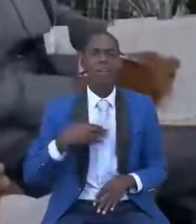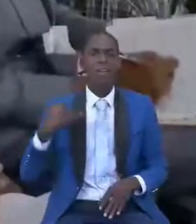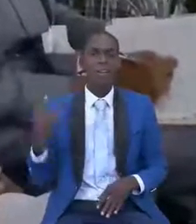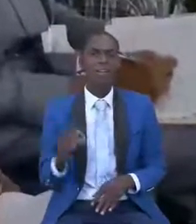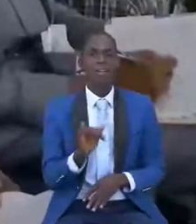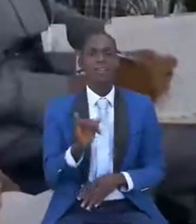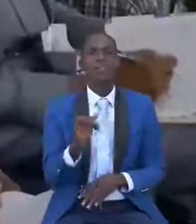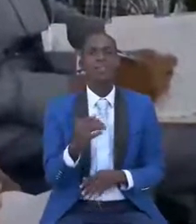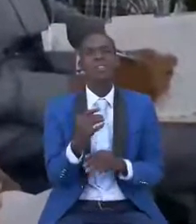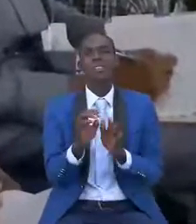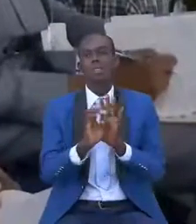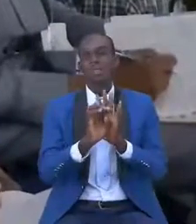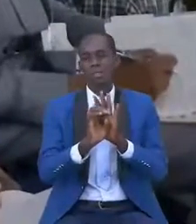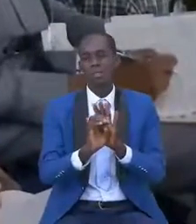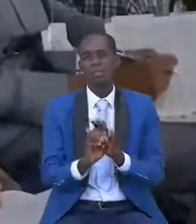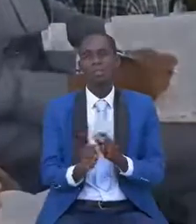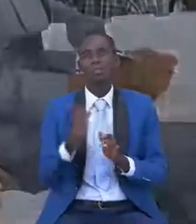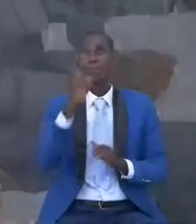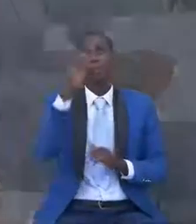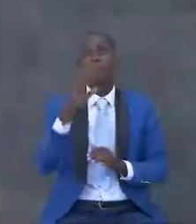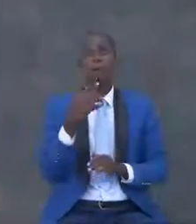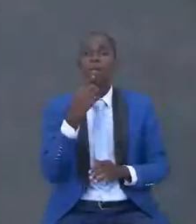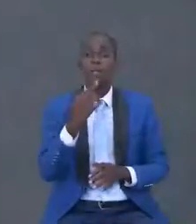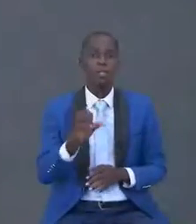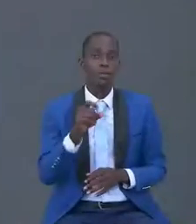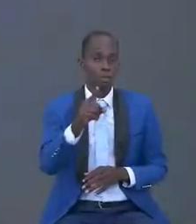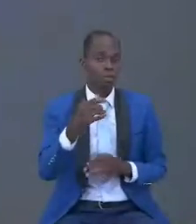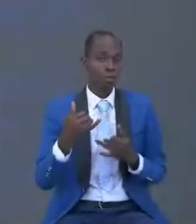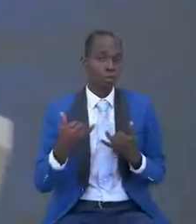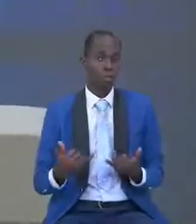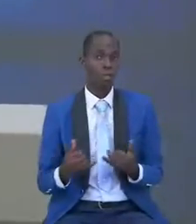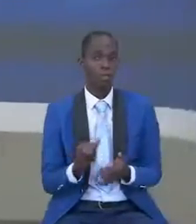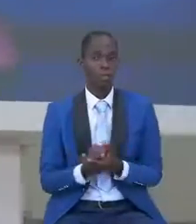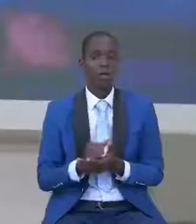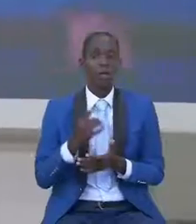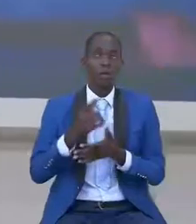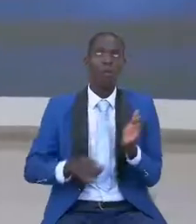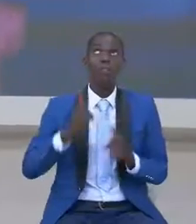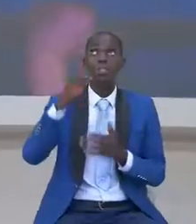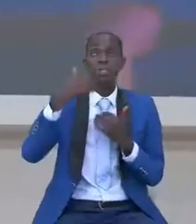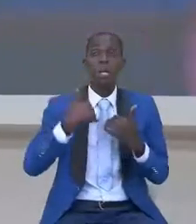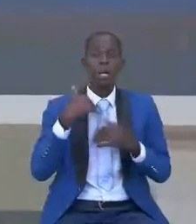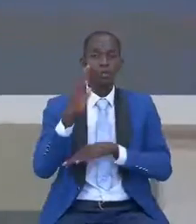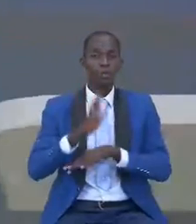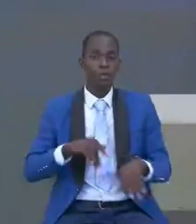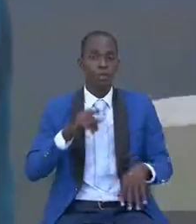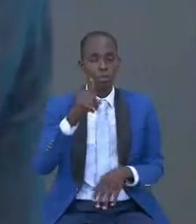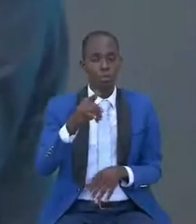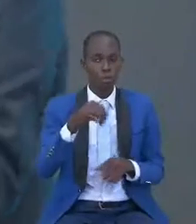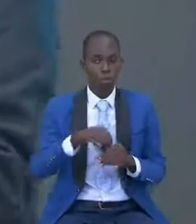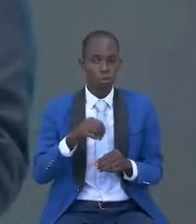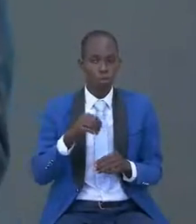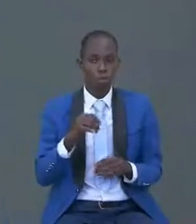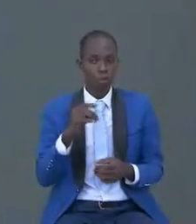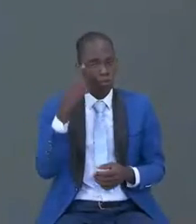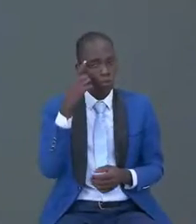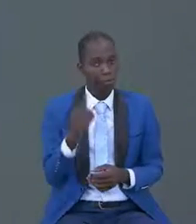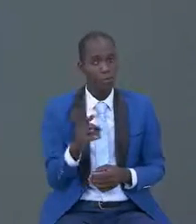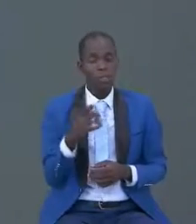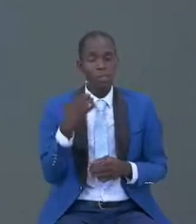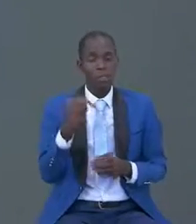Et si Dieu te dit maintenant que ce pourquoi il t'a appelé, le résultat de